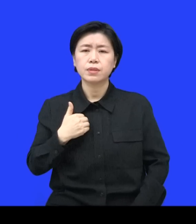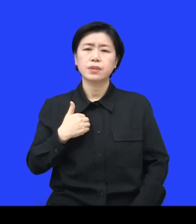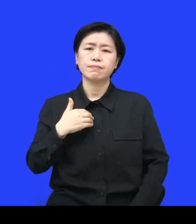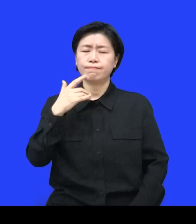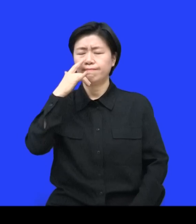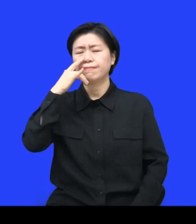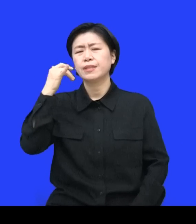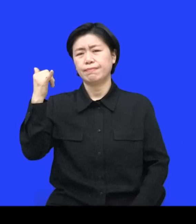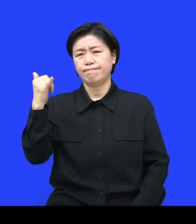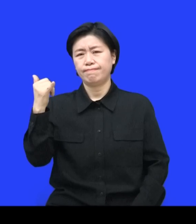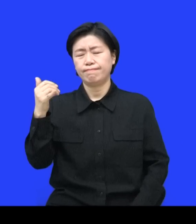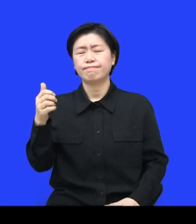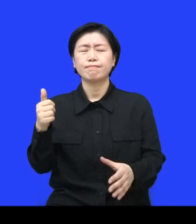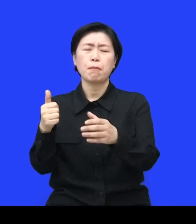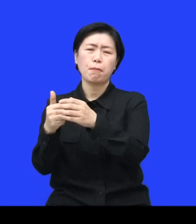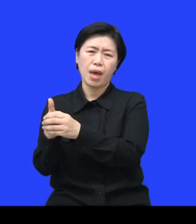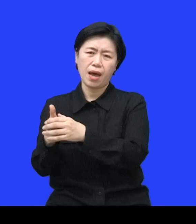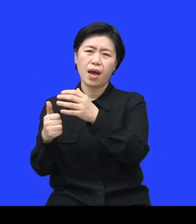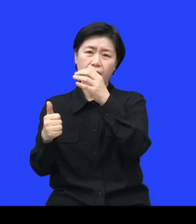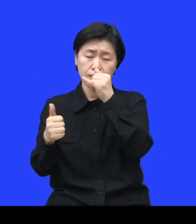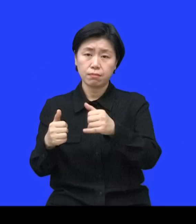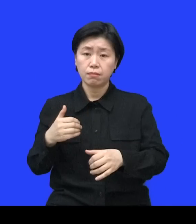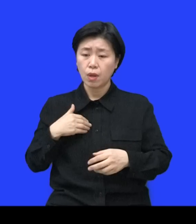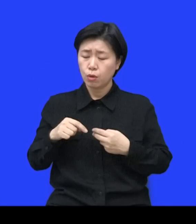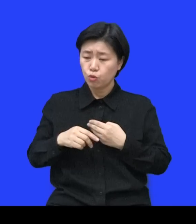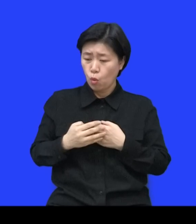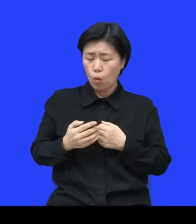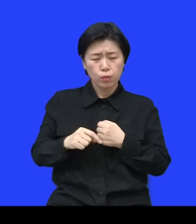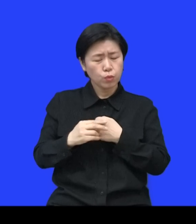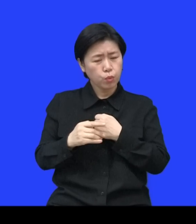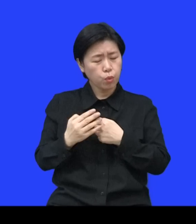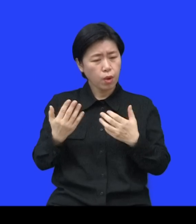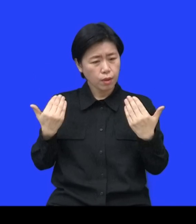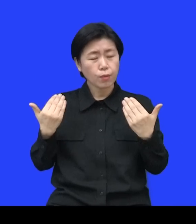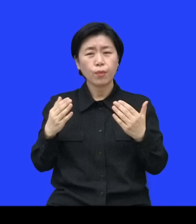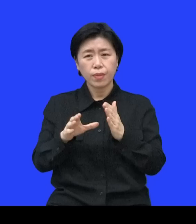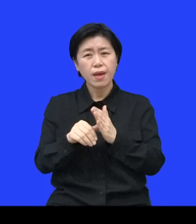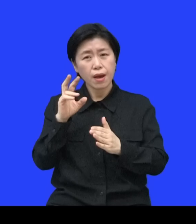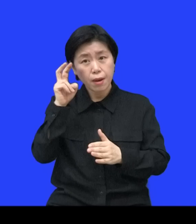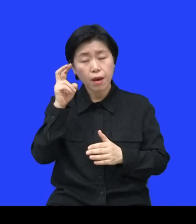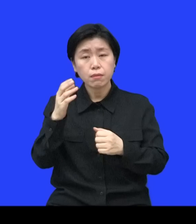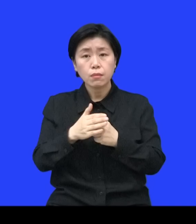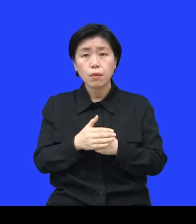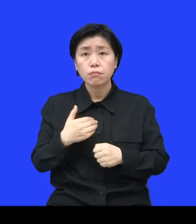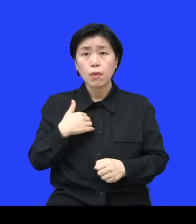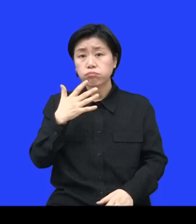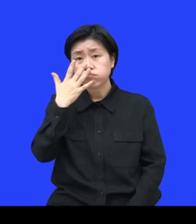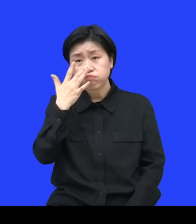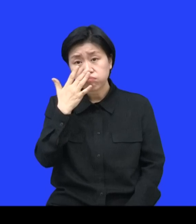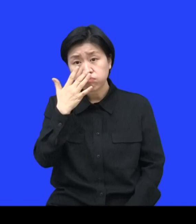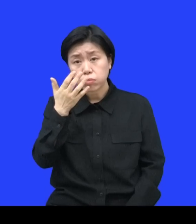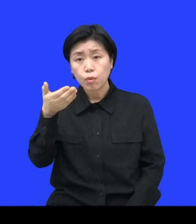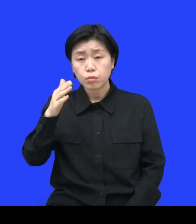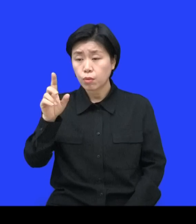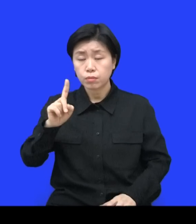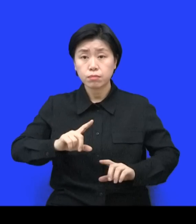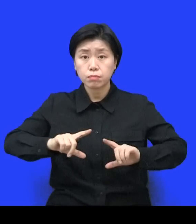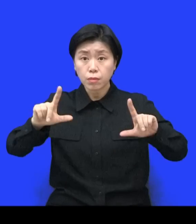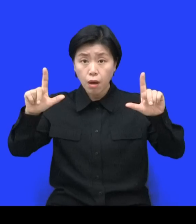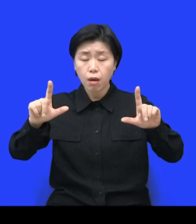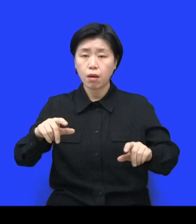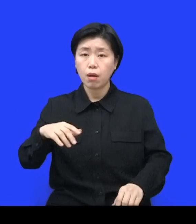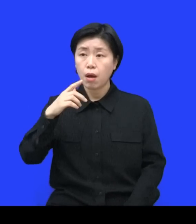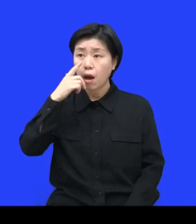떠안아야 되는 상황에 내몰리게 된 거죠. 예. 전 초등학생이니까 뭣도 몰랐죠. 모르죠. 근데 갑자기 어머님 아버님이 계속해서